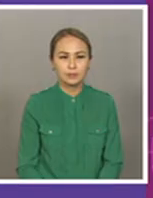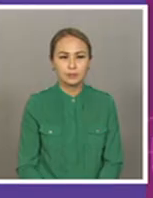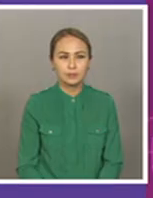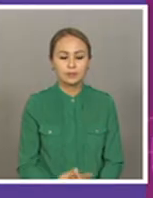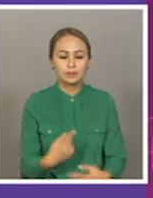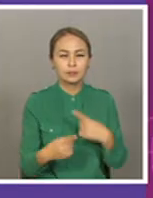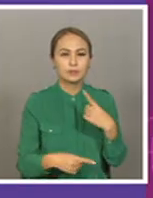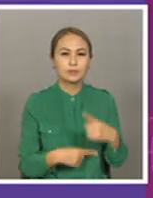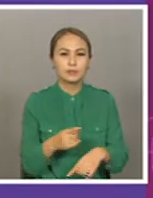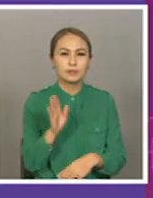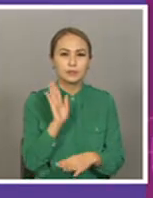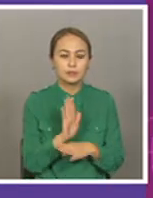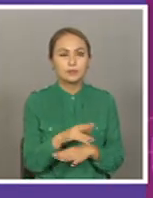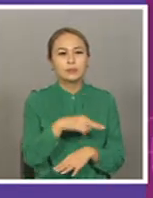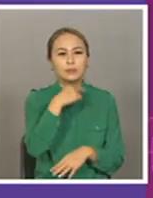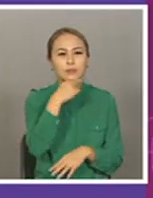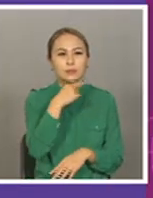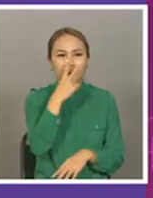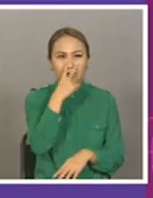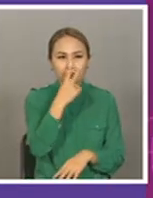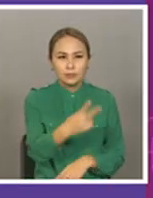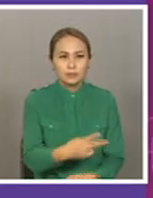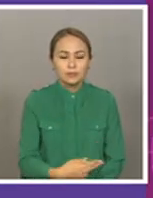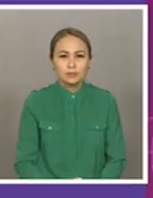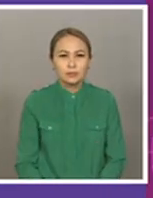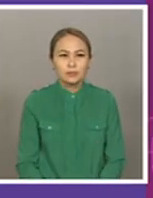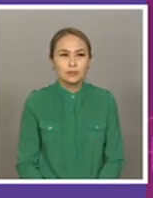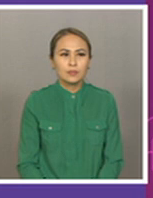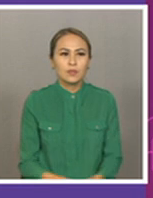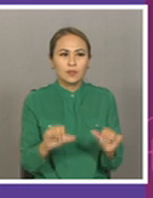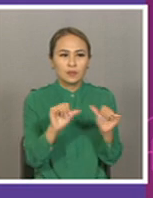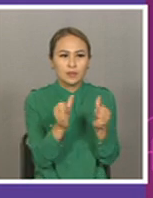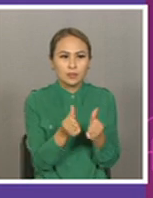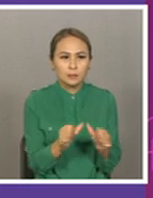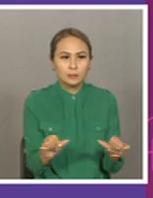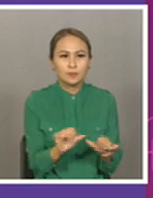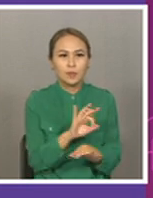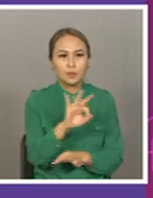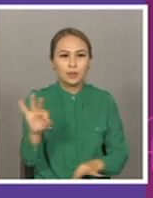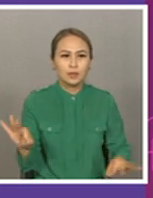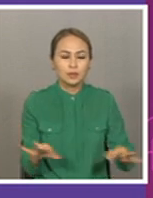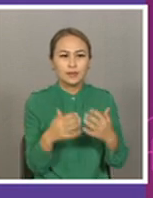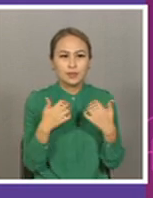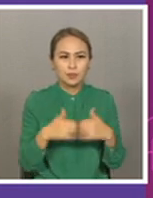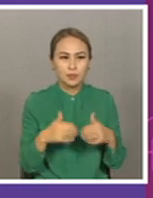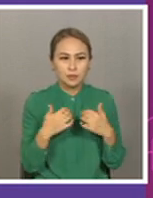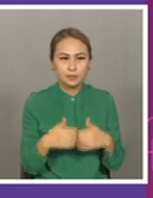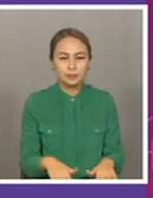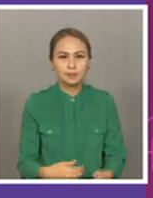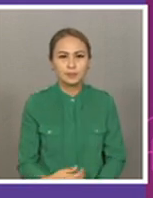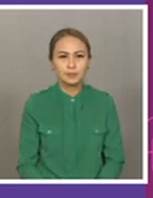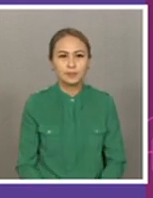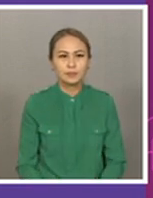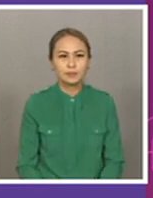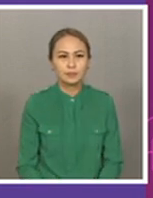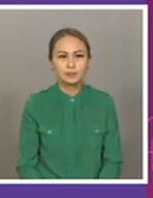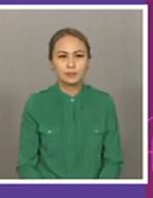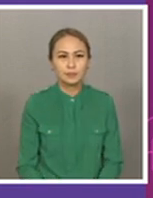Келесі тапсырмаға назар аударайық. Фигураның периметрі мен ауданын есептеңдер.